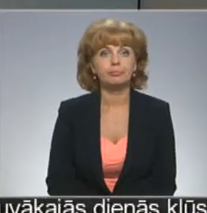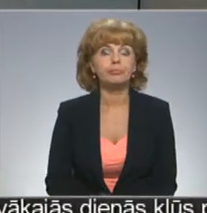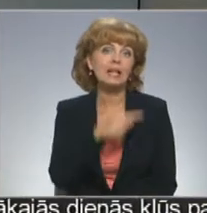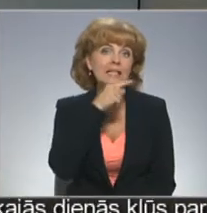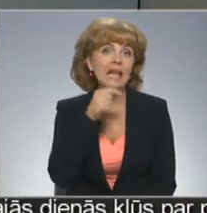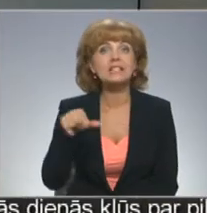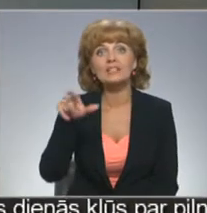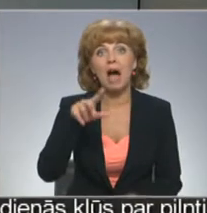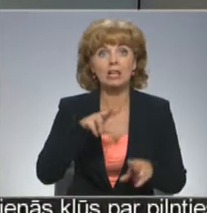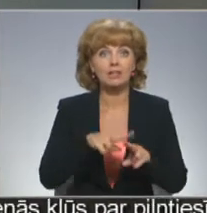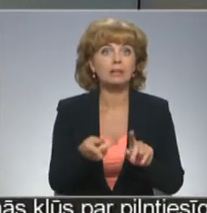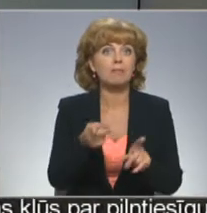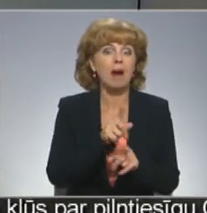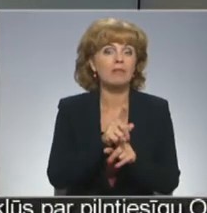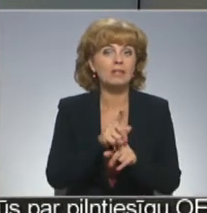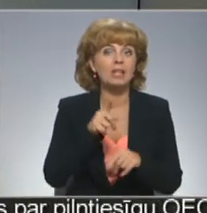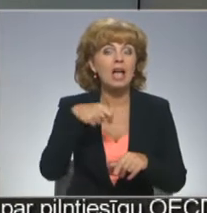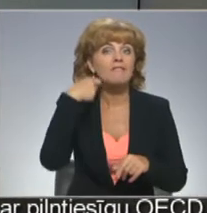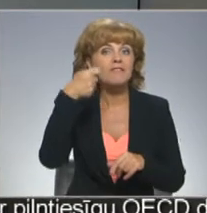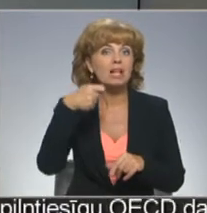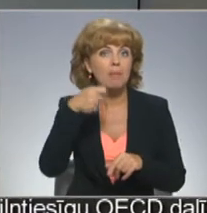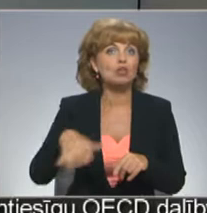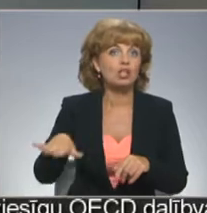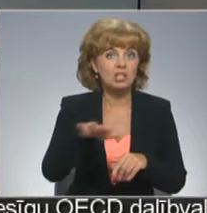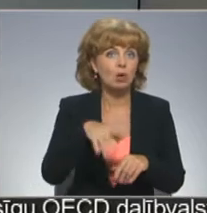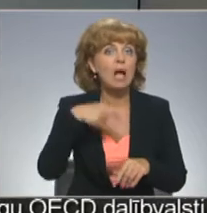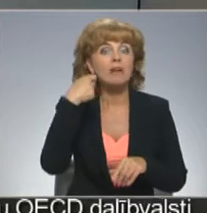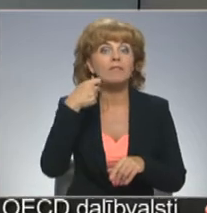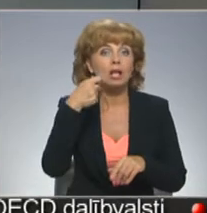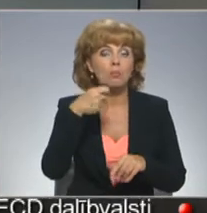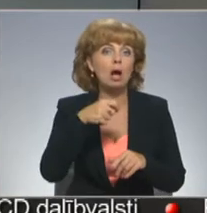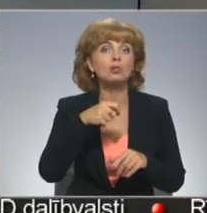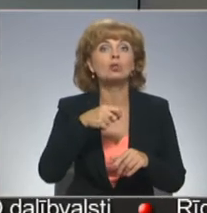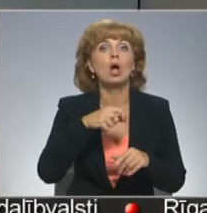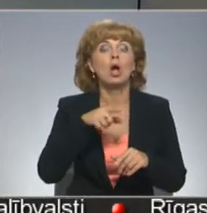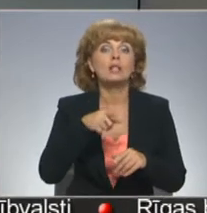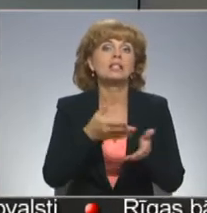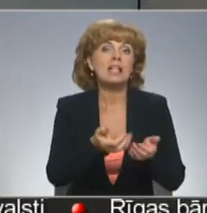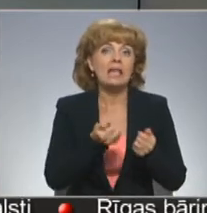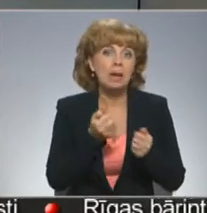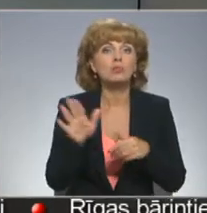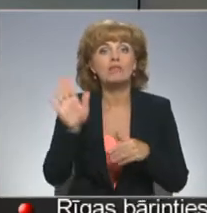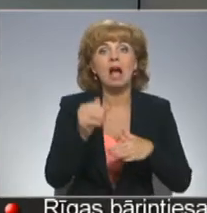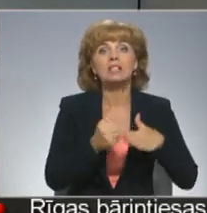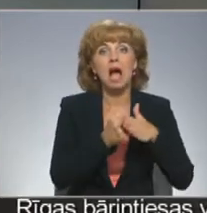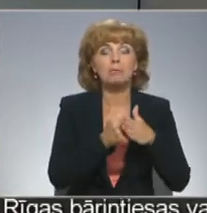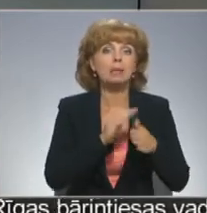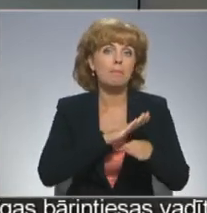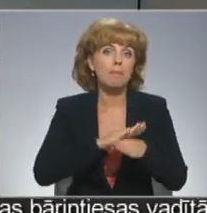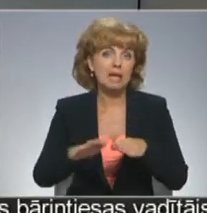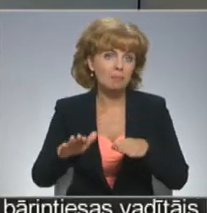Cēsīs vairākas vietas pārvērtīsies filmēšanas laukumos. Filmu studija saņēmusi valsts atbalstu pilnmetrāžas mākslas filmai par